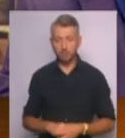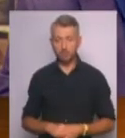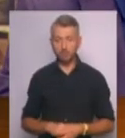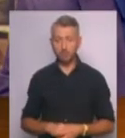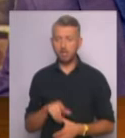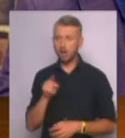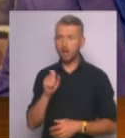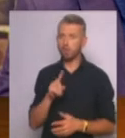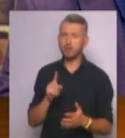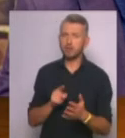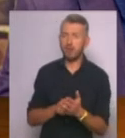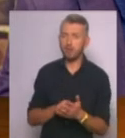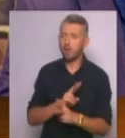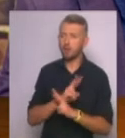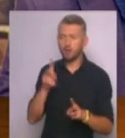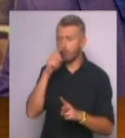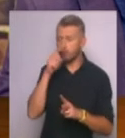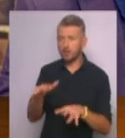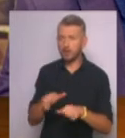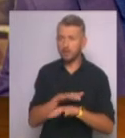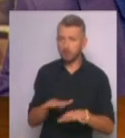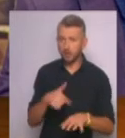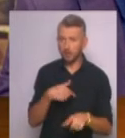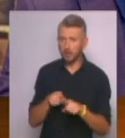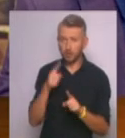тут питання, от ніхто сміття не забирає. Так розумію, що